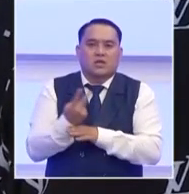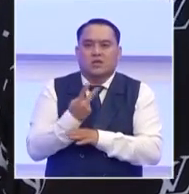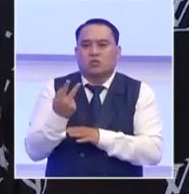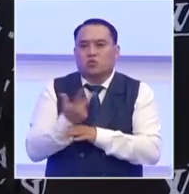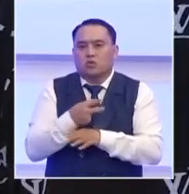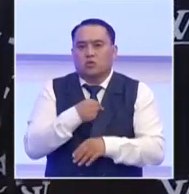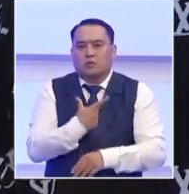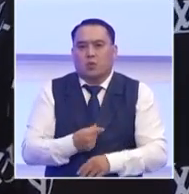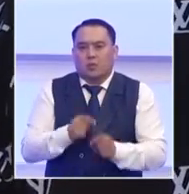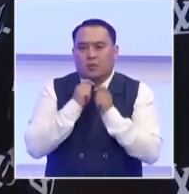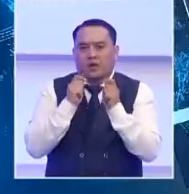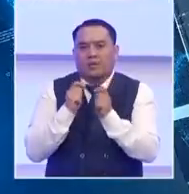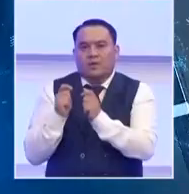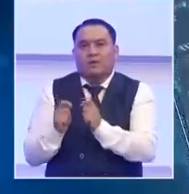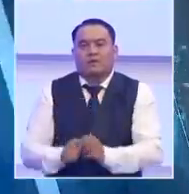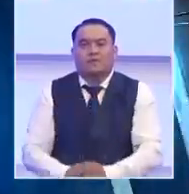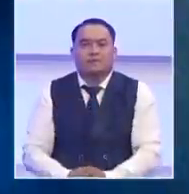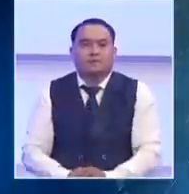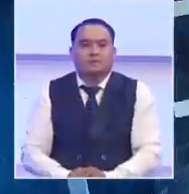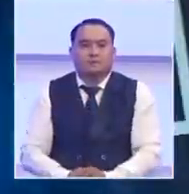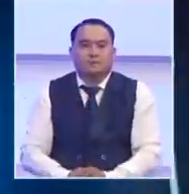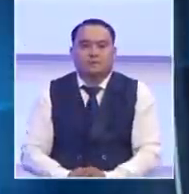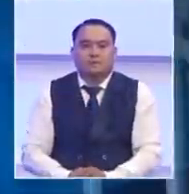дәрежелі дипломдармен марапатталды.